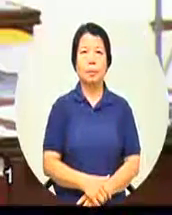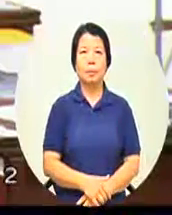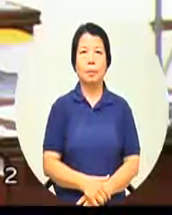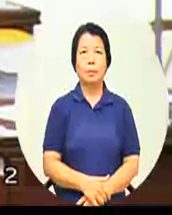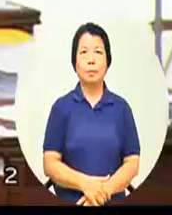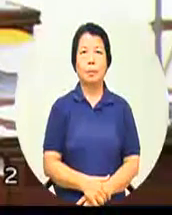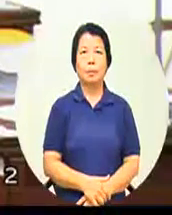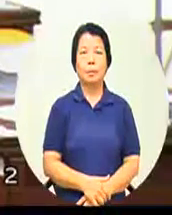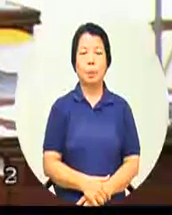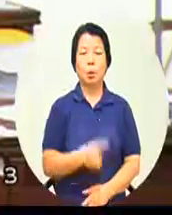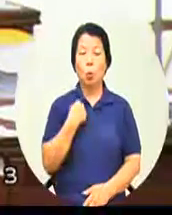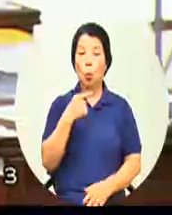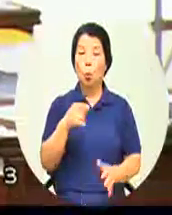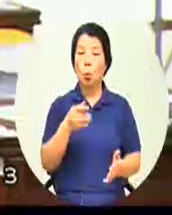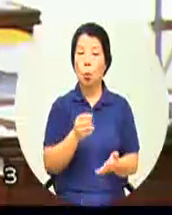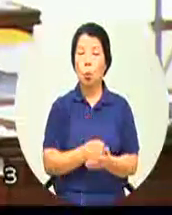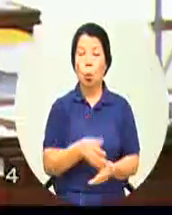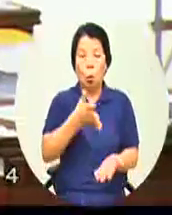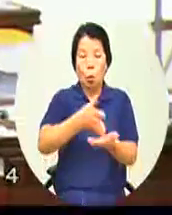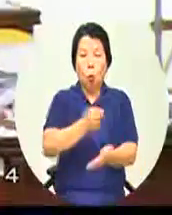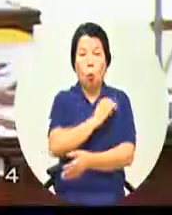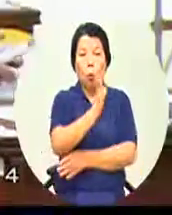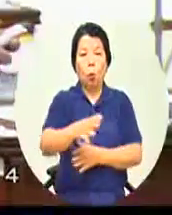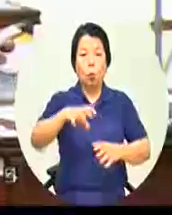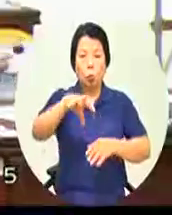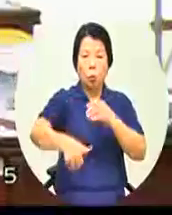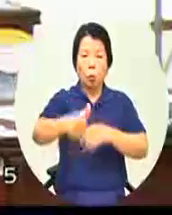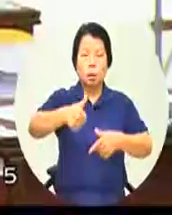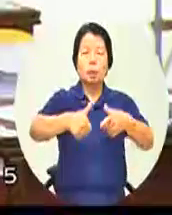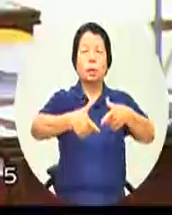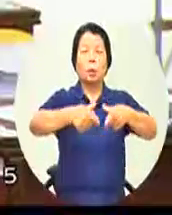我讲了，对不对？哦，局长再来回答。哦，